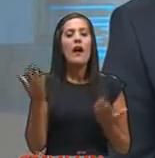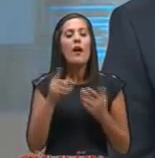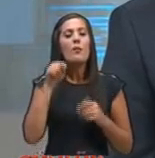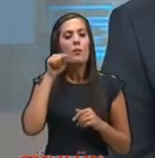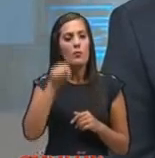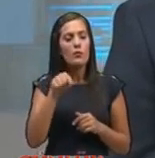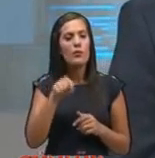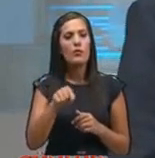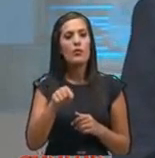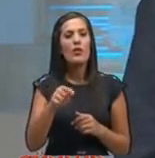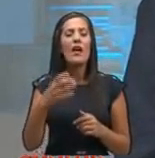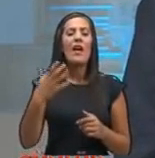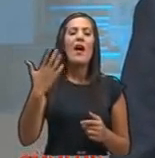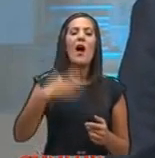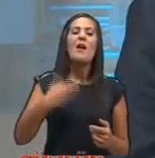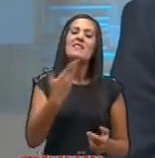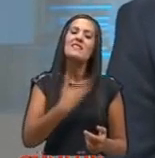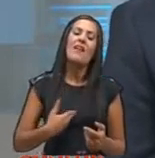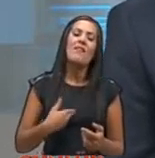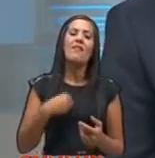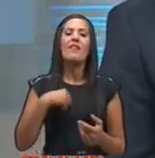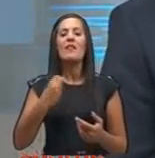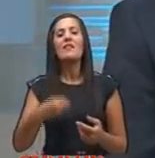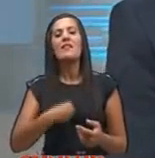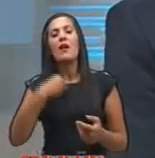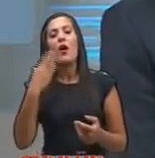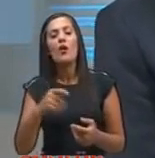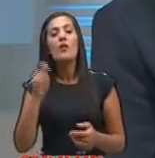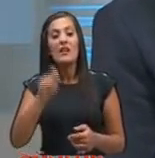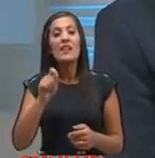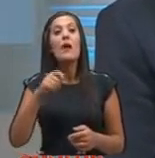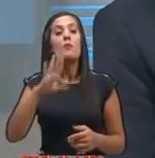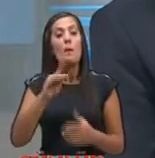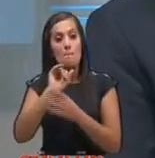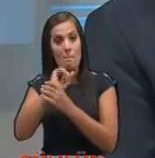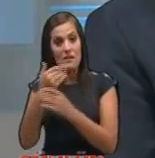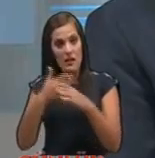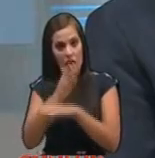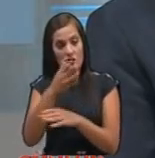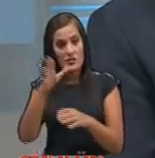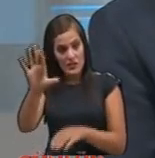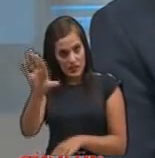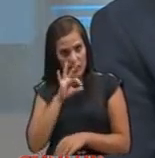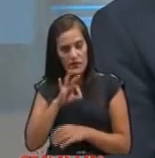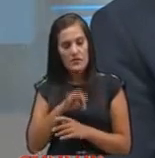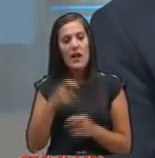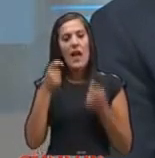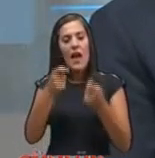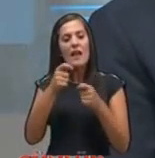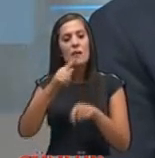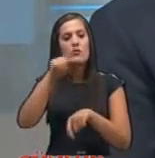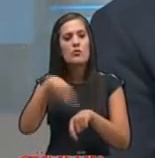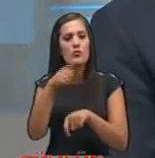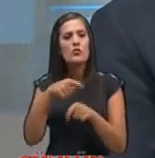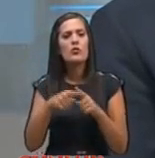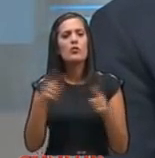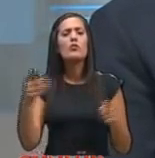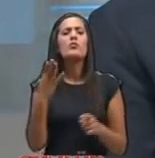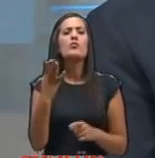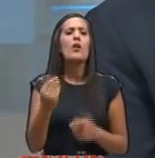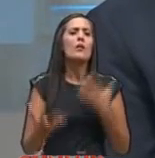bunu hobi olarak yapmıyorsanız, meslek olarak seçtiyseniz eğitim süreci çok